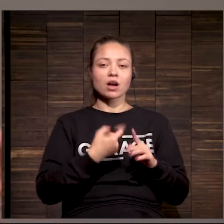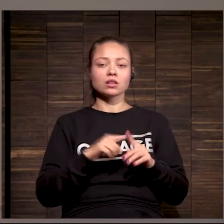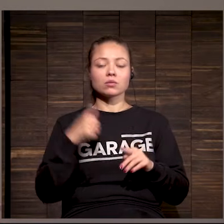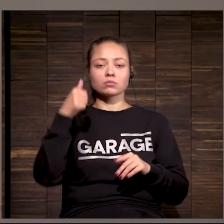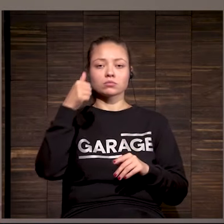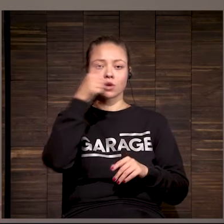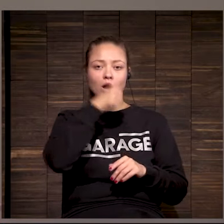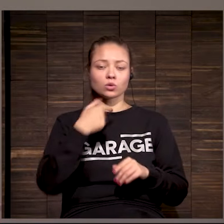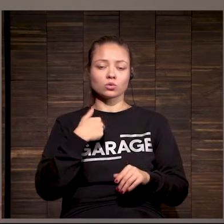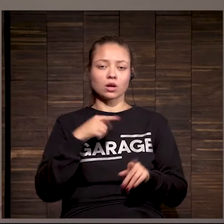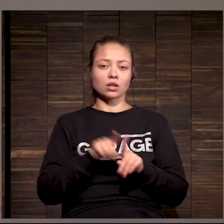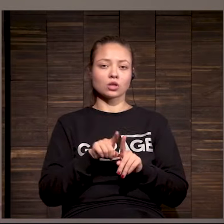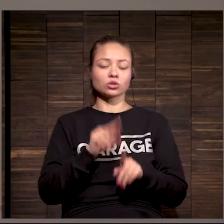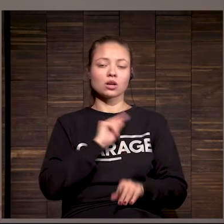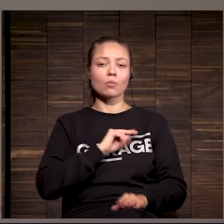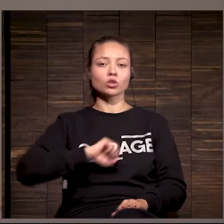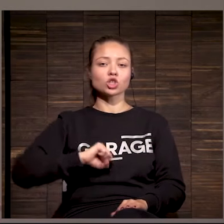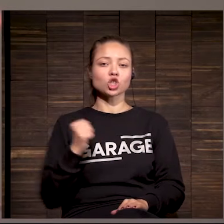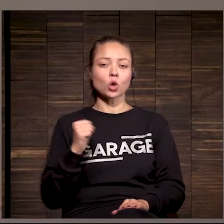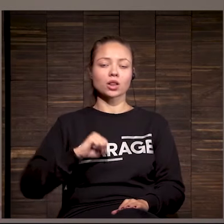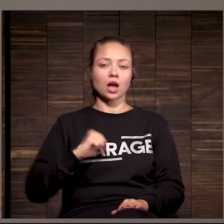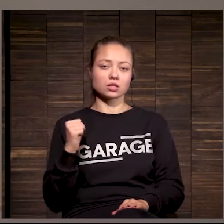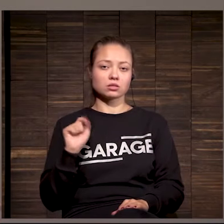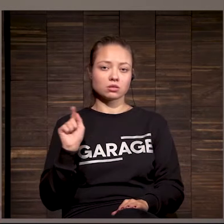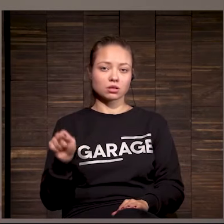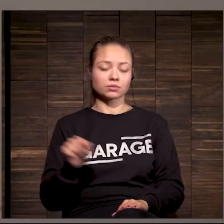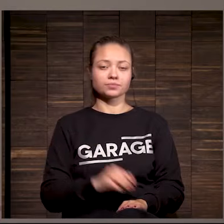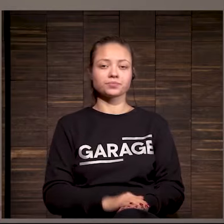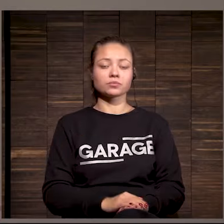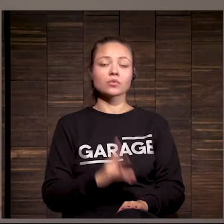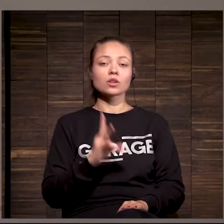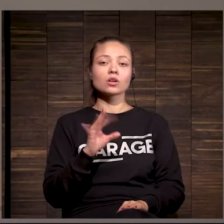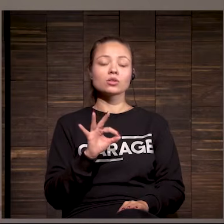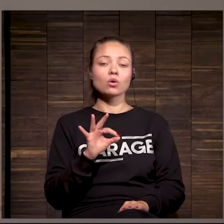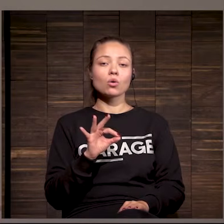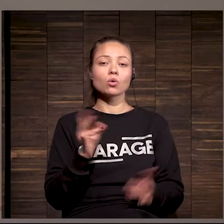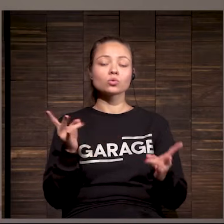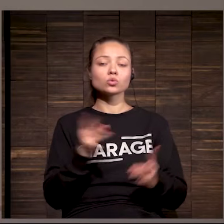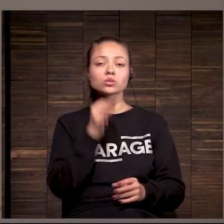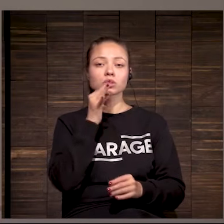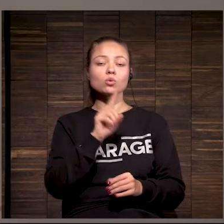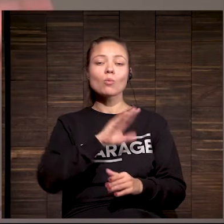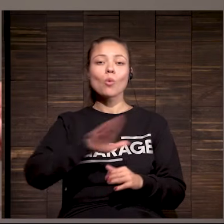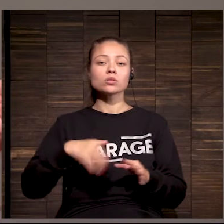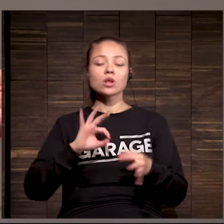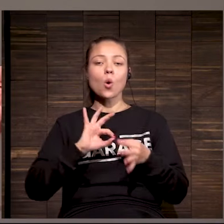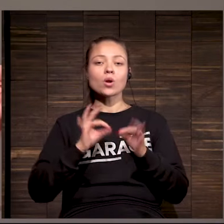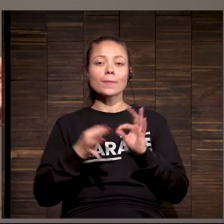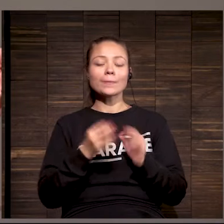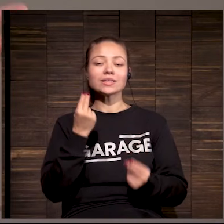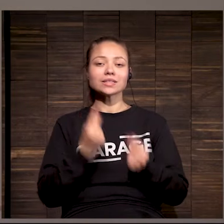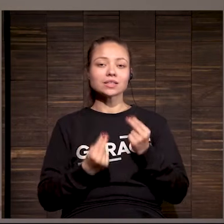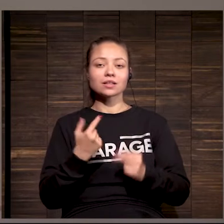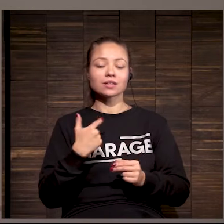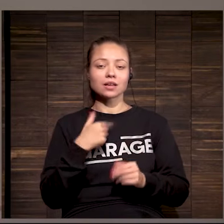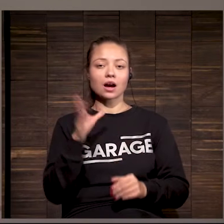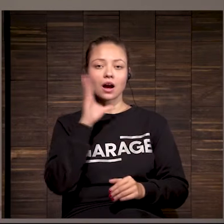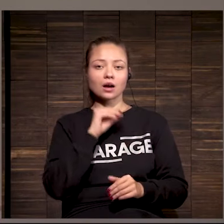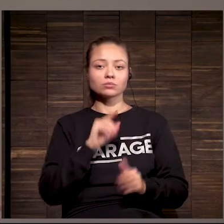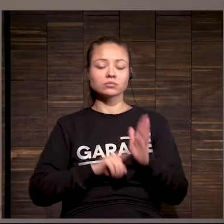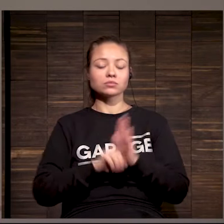шотландии тоже работаю но после нужно сказать что после олимпийских игр я смог